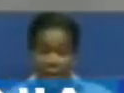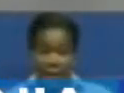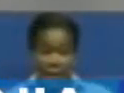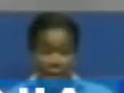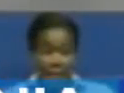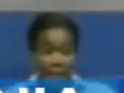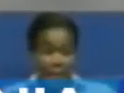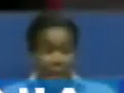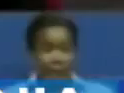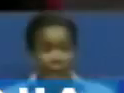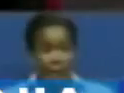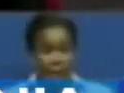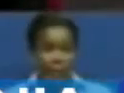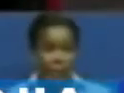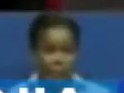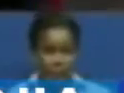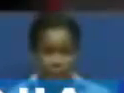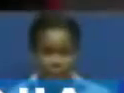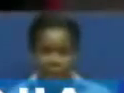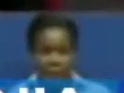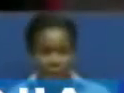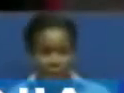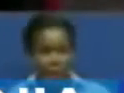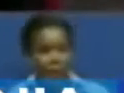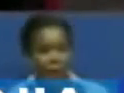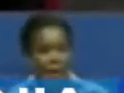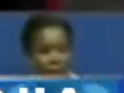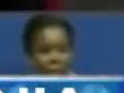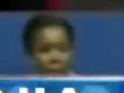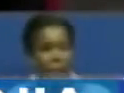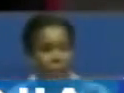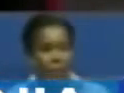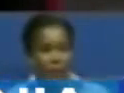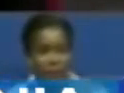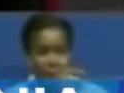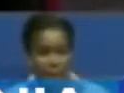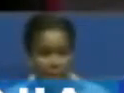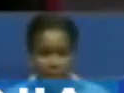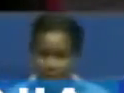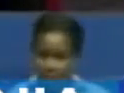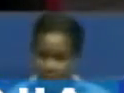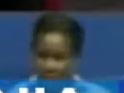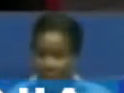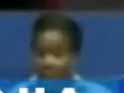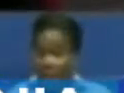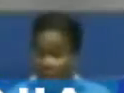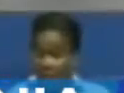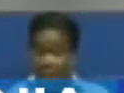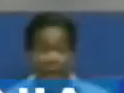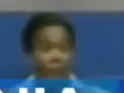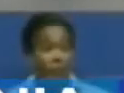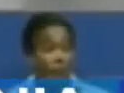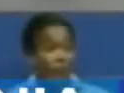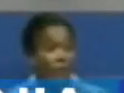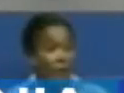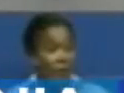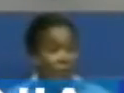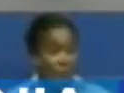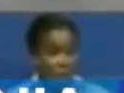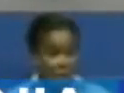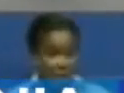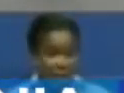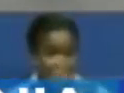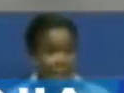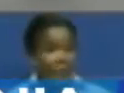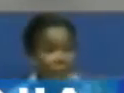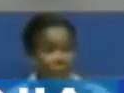niliyopewa kwa mujibu wa Katiba ya Jamhuri ya Muungano wa Tanzania, nitatetea na kudumisha umoja wa Jamhuri